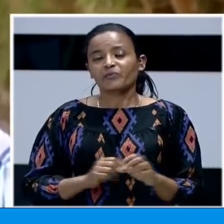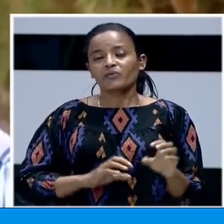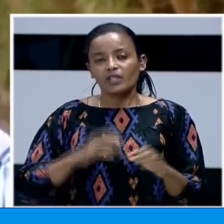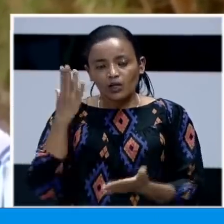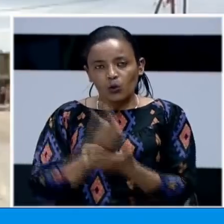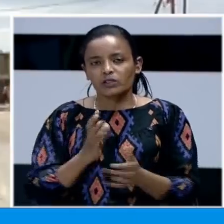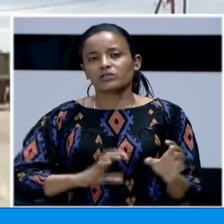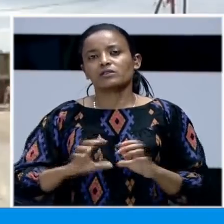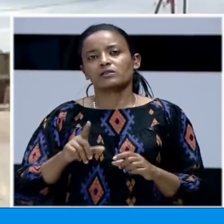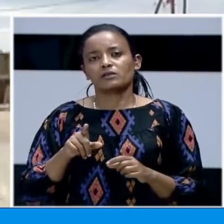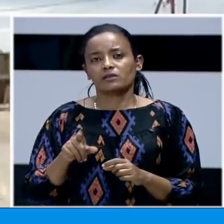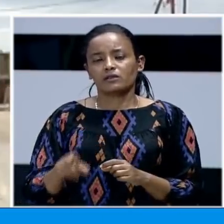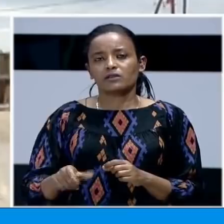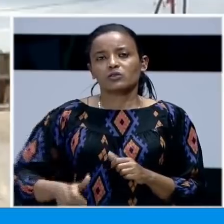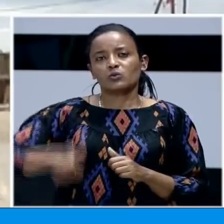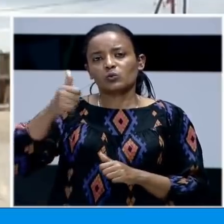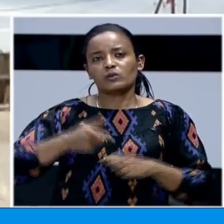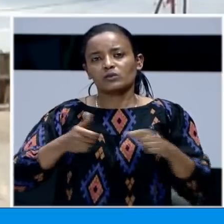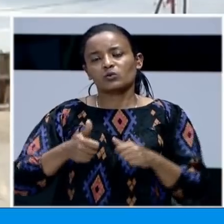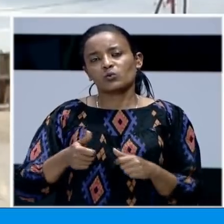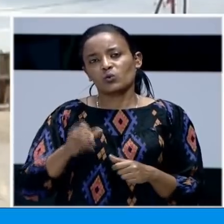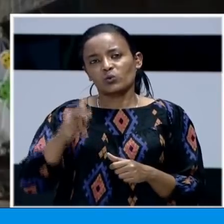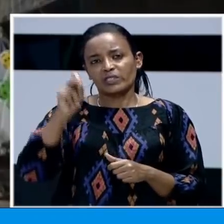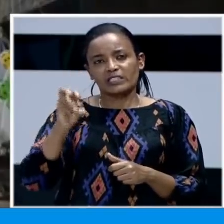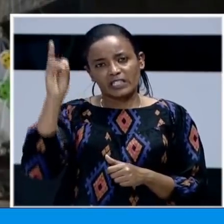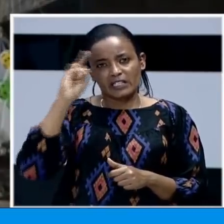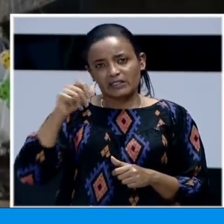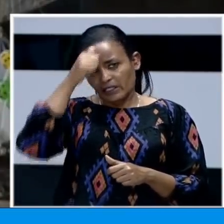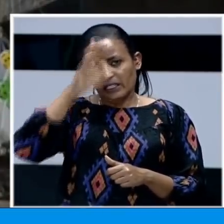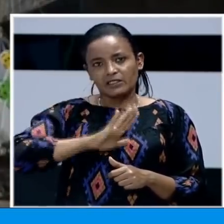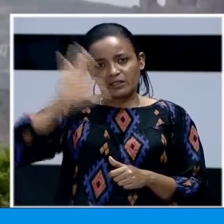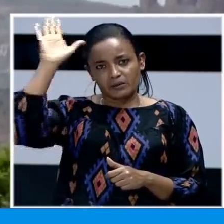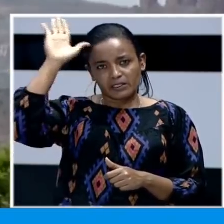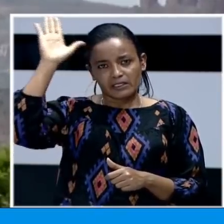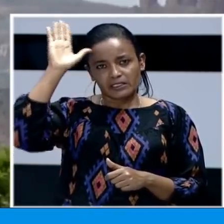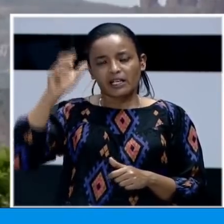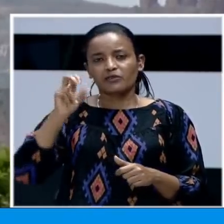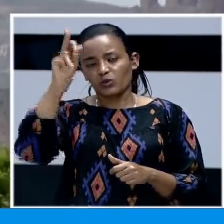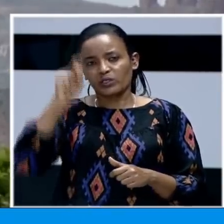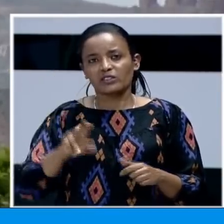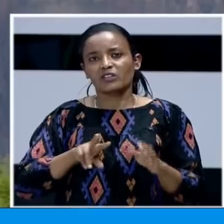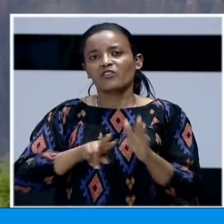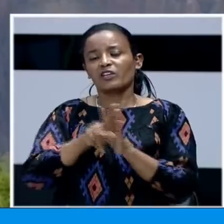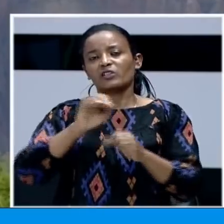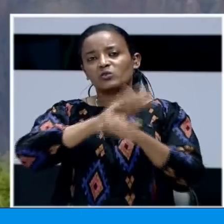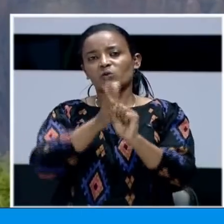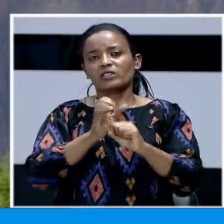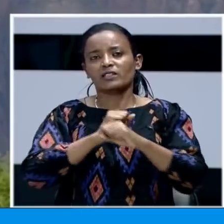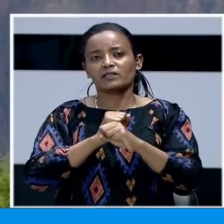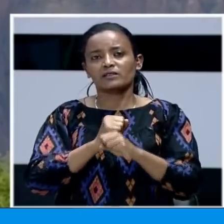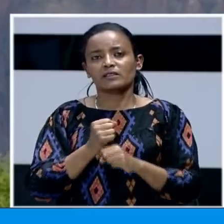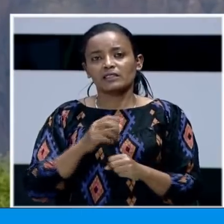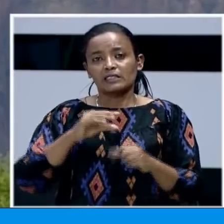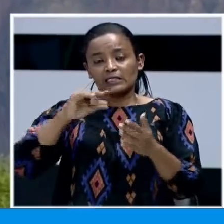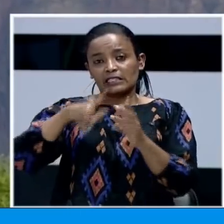يوم ونام محداري ورد حوزين آيتا قبرة جيورجز قبرة كيدان ابتا وردا فيروس كورونا نمكل خال قنزابة حبرة